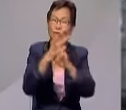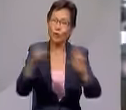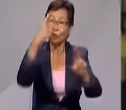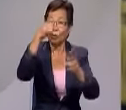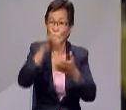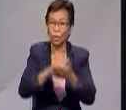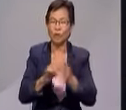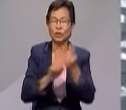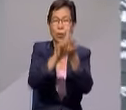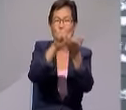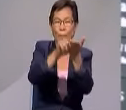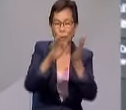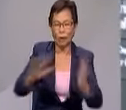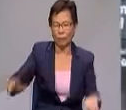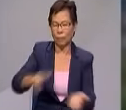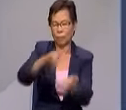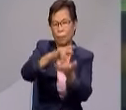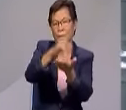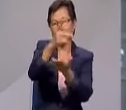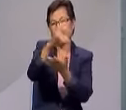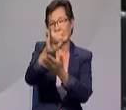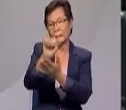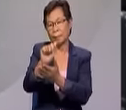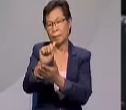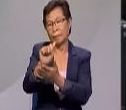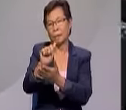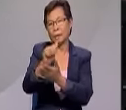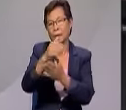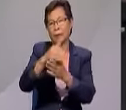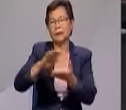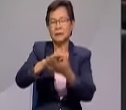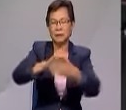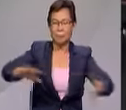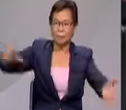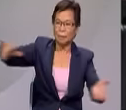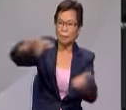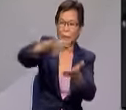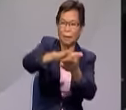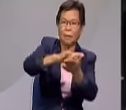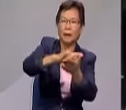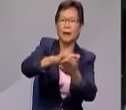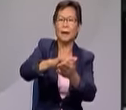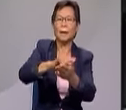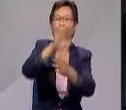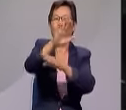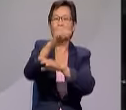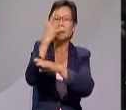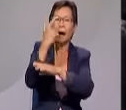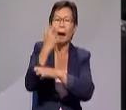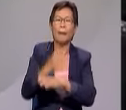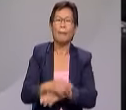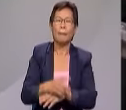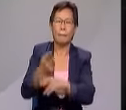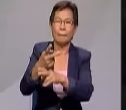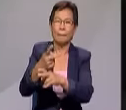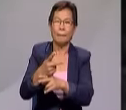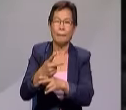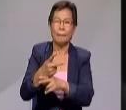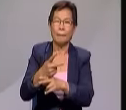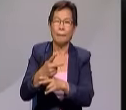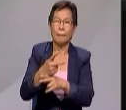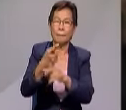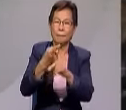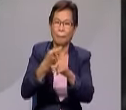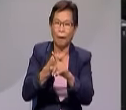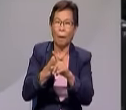Beliau ditemui media di lapangan terbang Kuala Lumpur, Sepang selepas selamat tiba di Amsterdam petang tadi. Rule yang dipinjamkan dari kelab hoki ternama di Belanda,